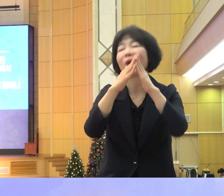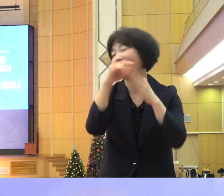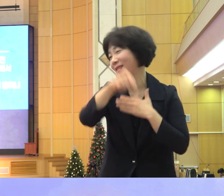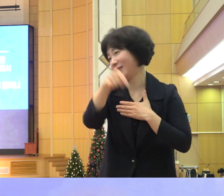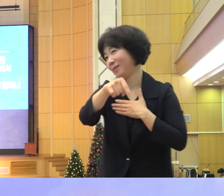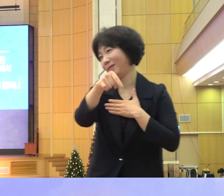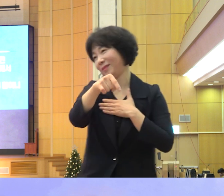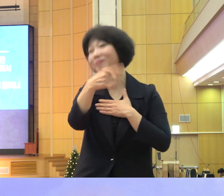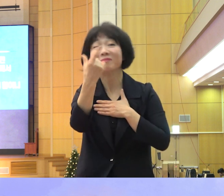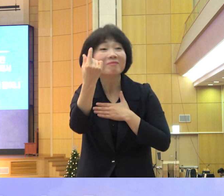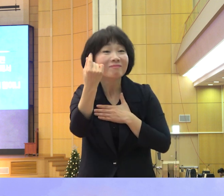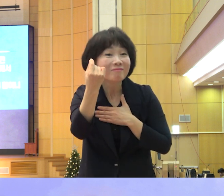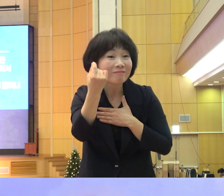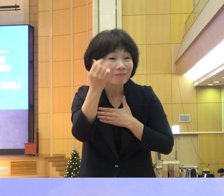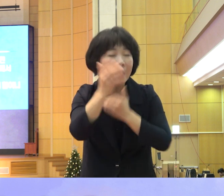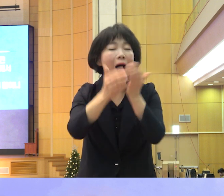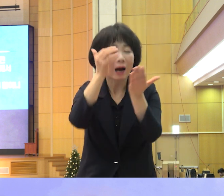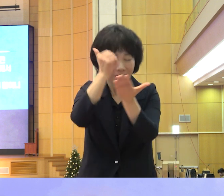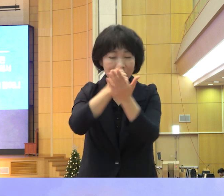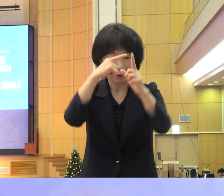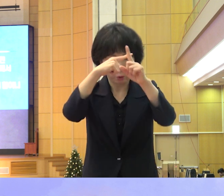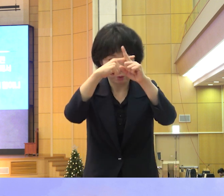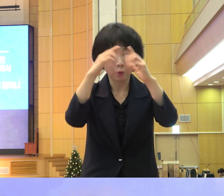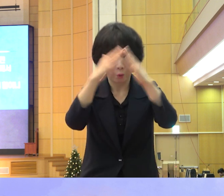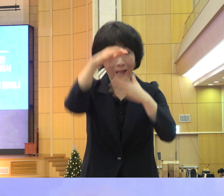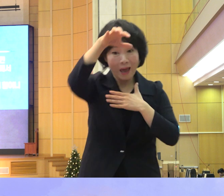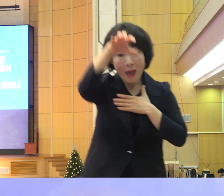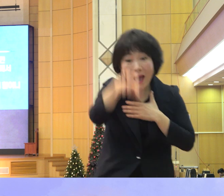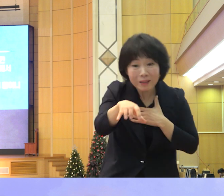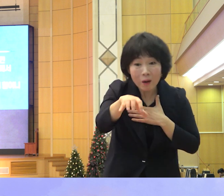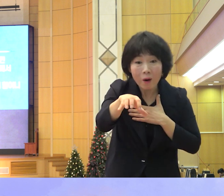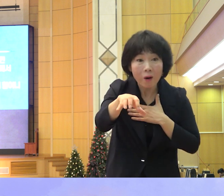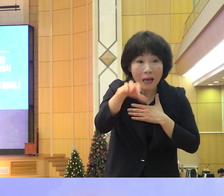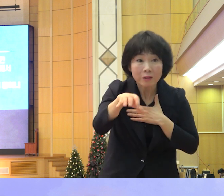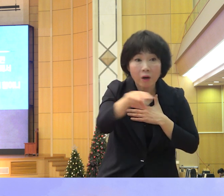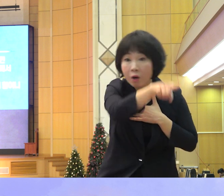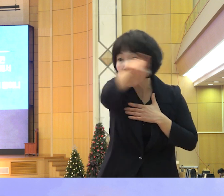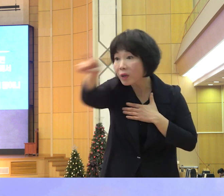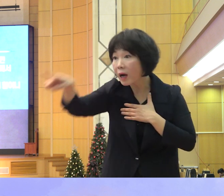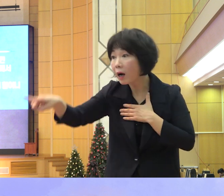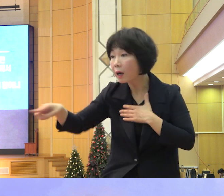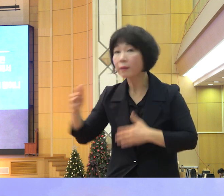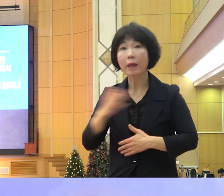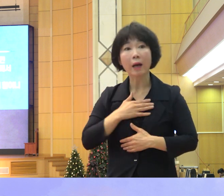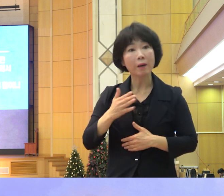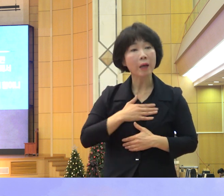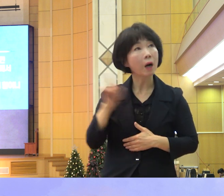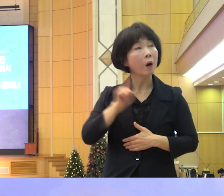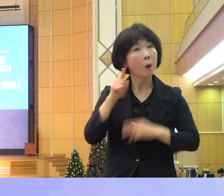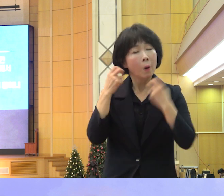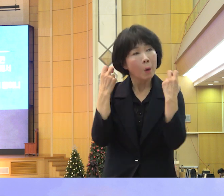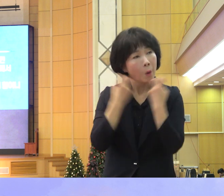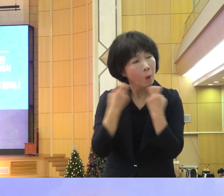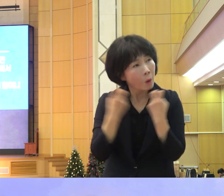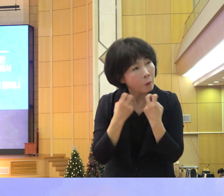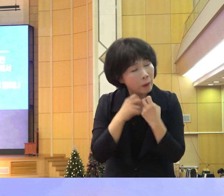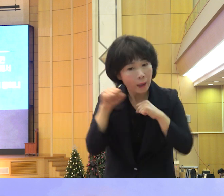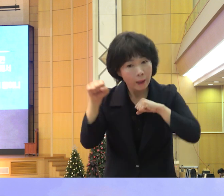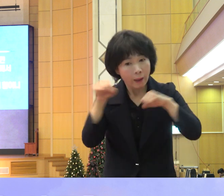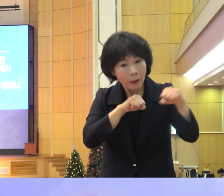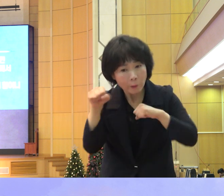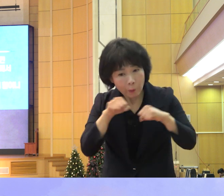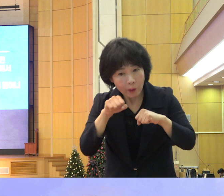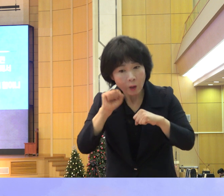거거든. 하나님의 집에서 어떻게 행하여야 할 것을